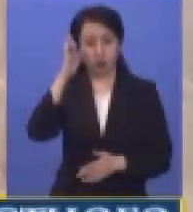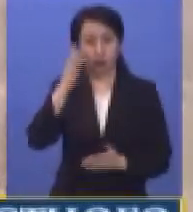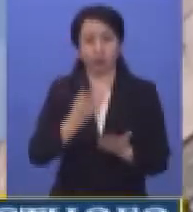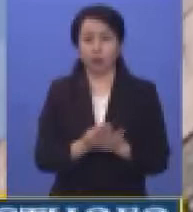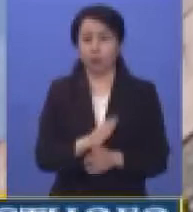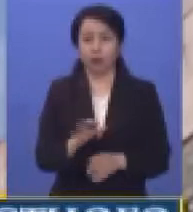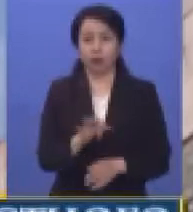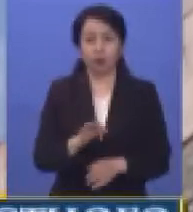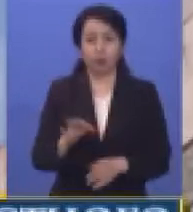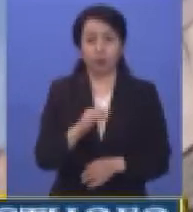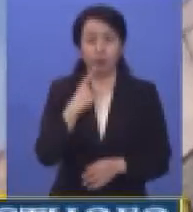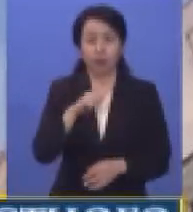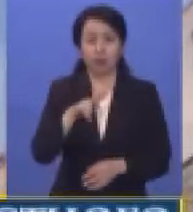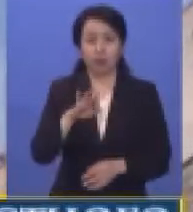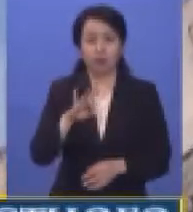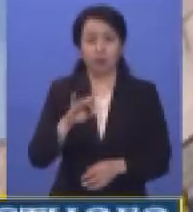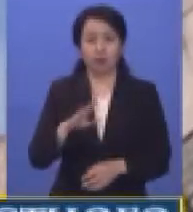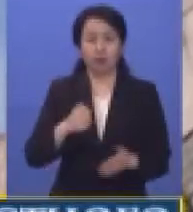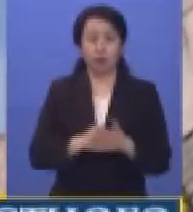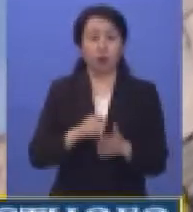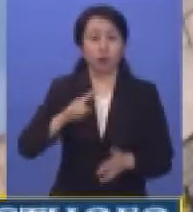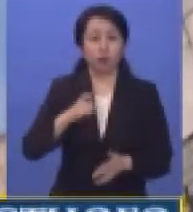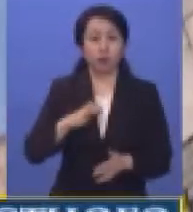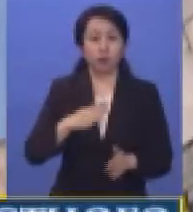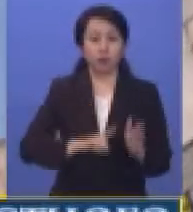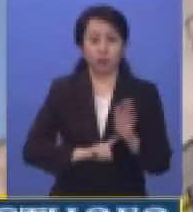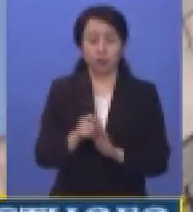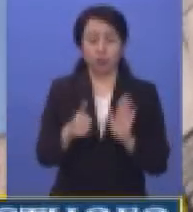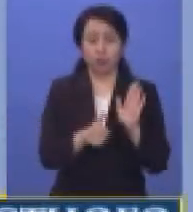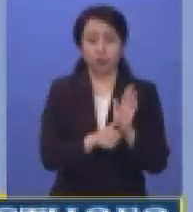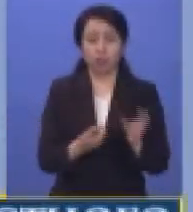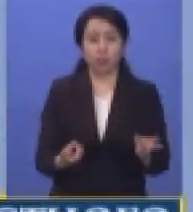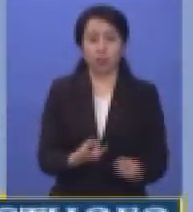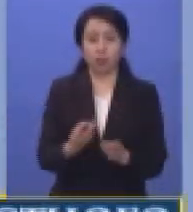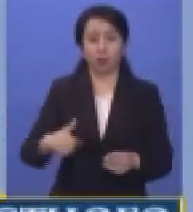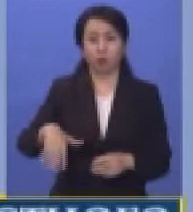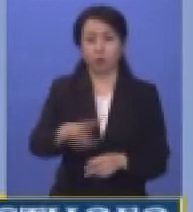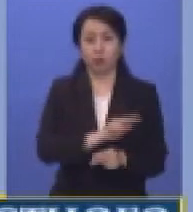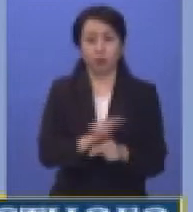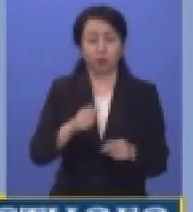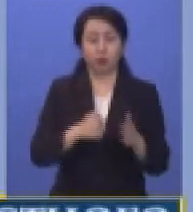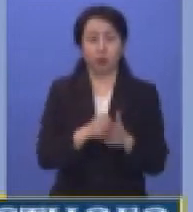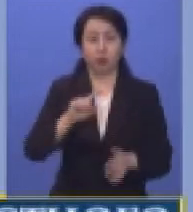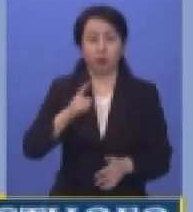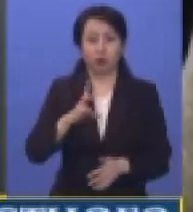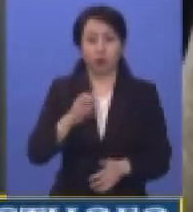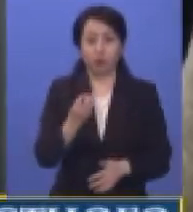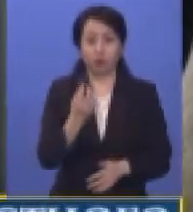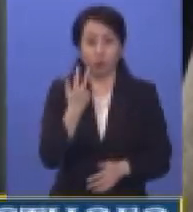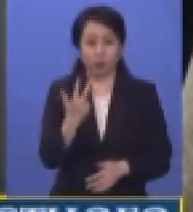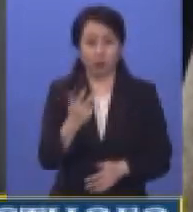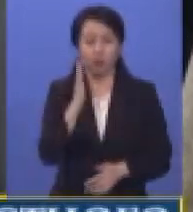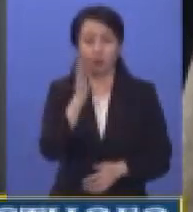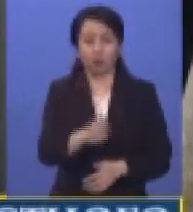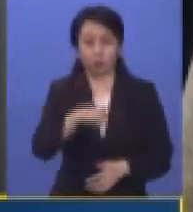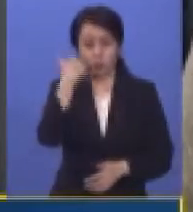получат ни копейки, заявил Кумар Аксакалов. До 1 сентября там должны запустить 6 котлов после капитального ремонта. И до 1 ноября еще 3. На будущий